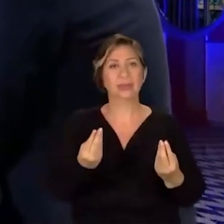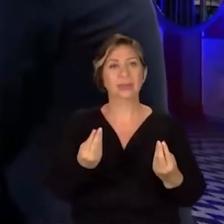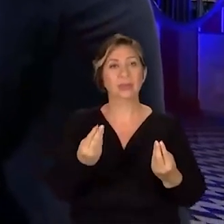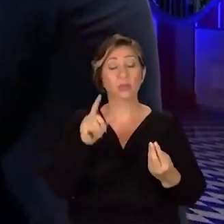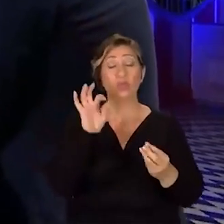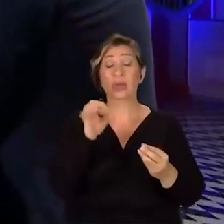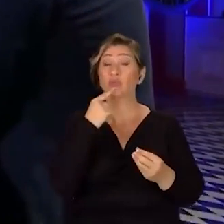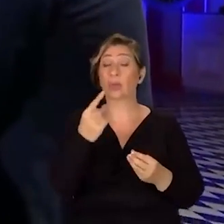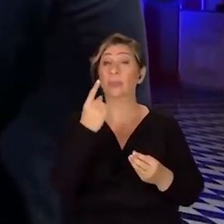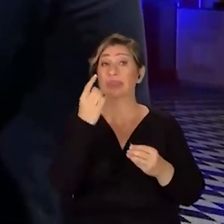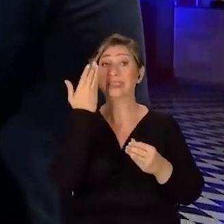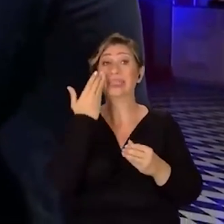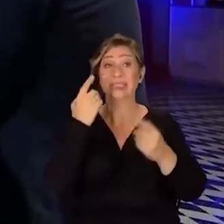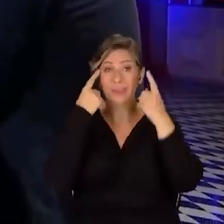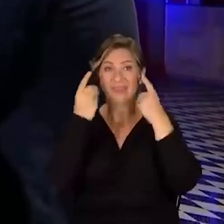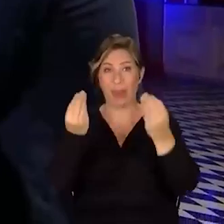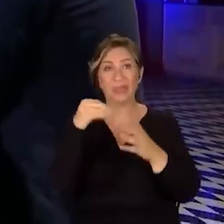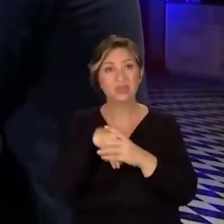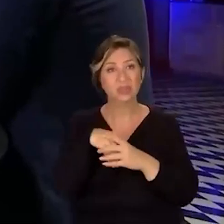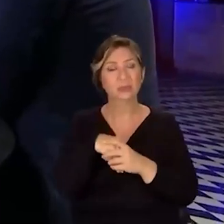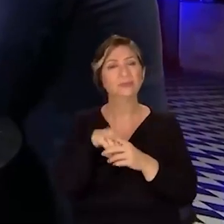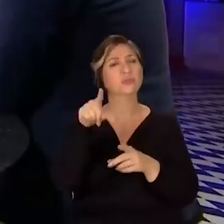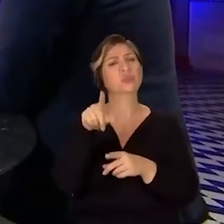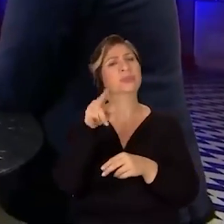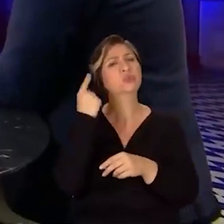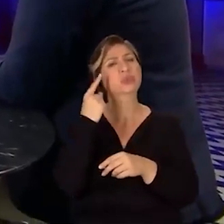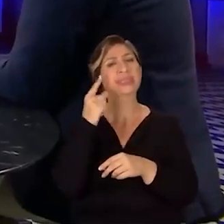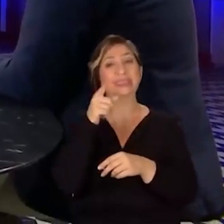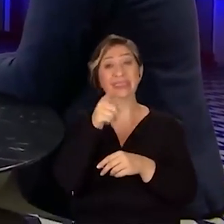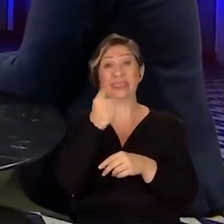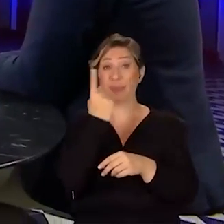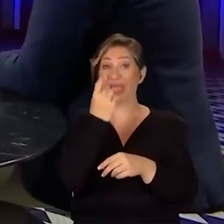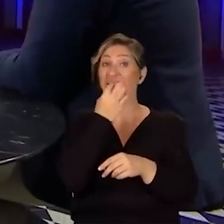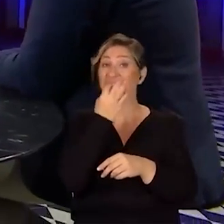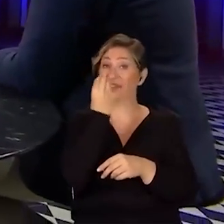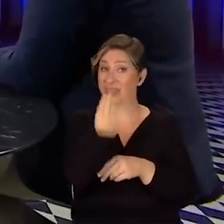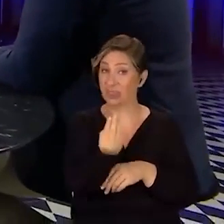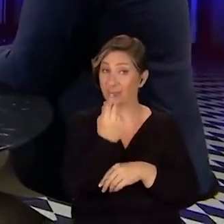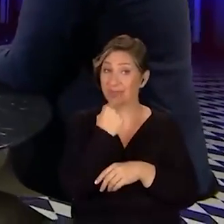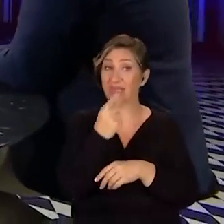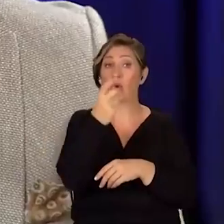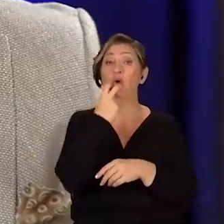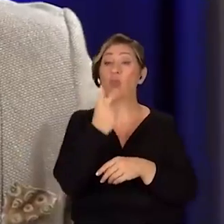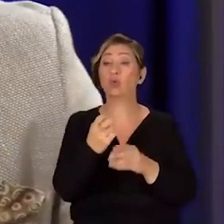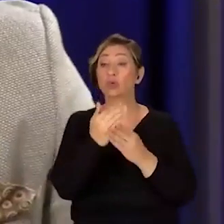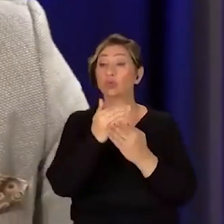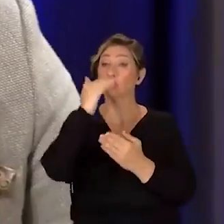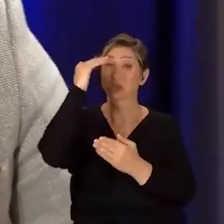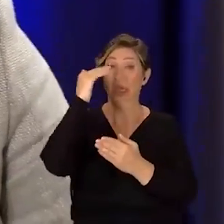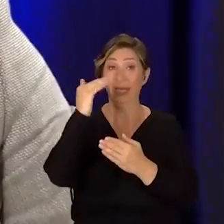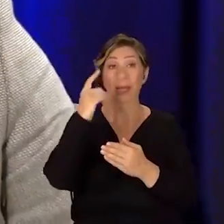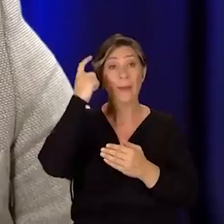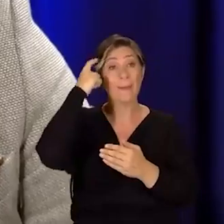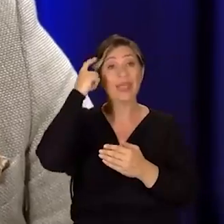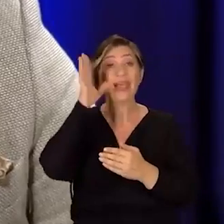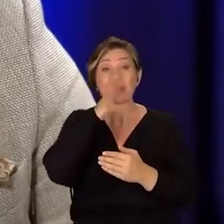çünkü seyircileri bilgilendirmek için. Şöyle düşünün. Size ben bir ilaç vereceğim desek. Sizin ömrünüzü uzatacağız.